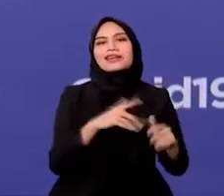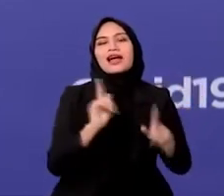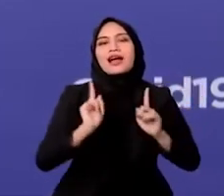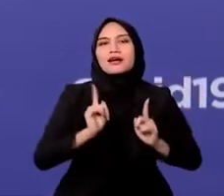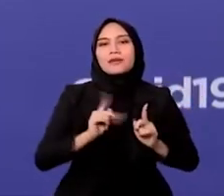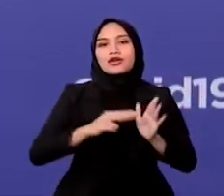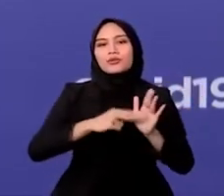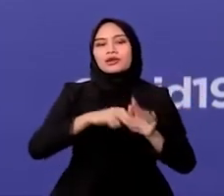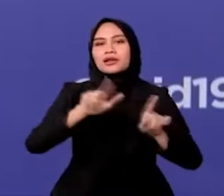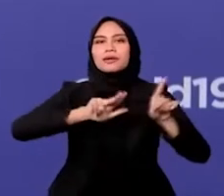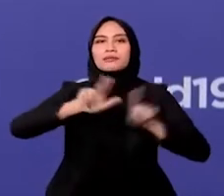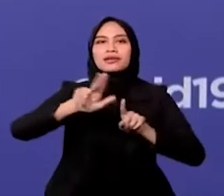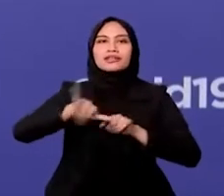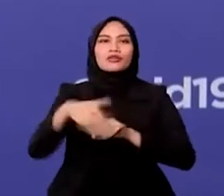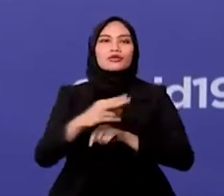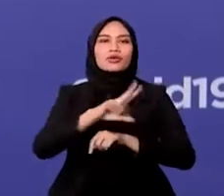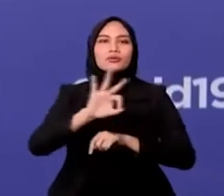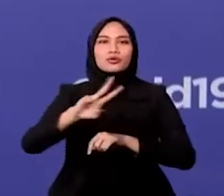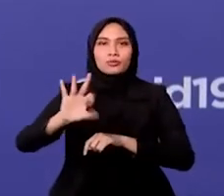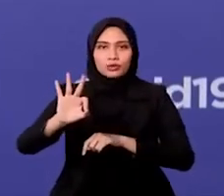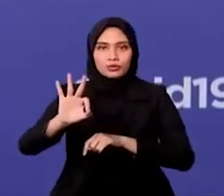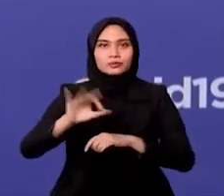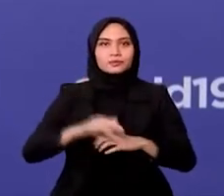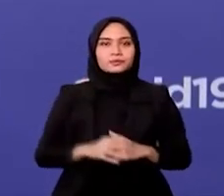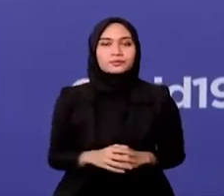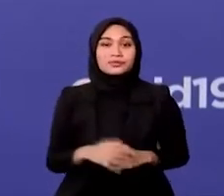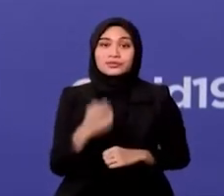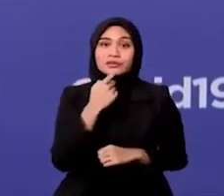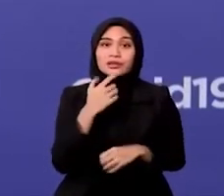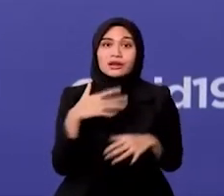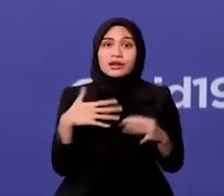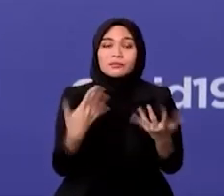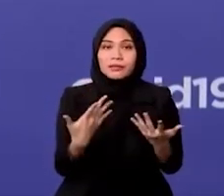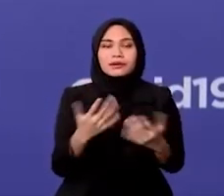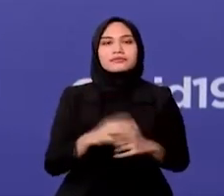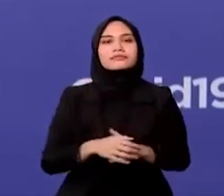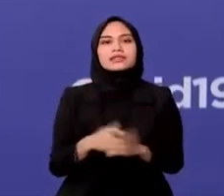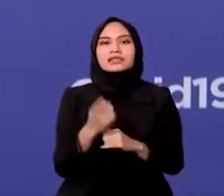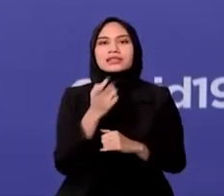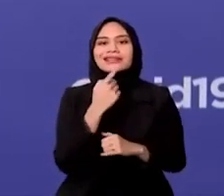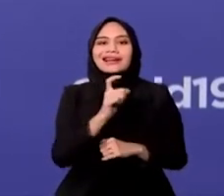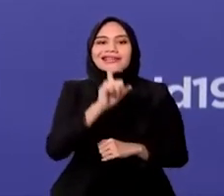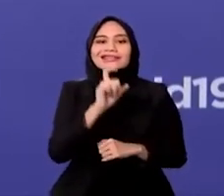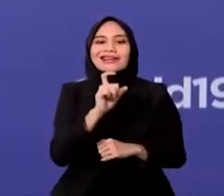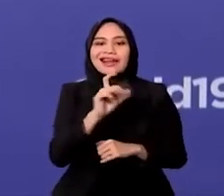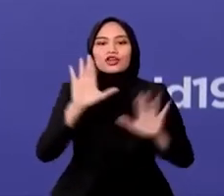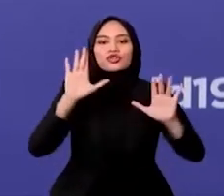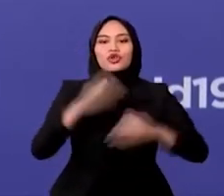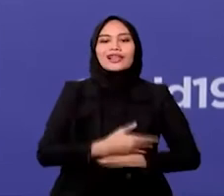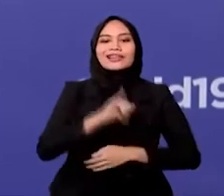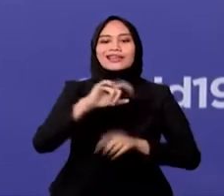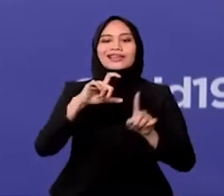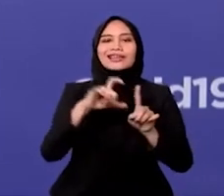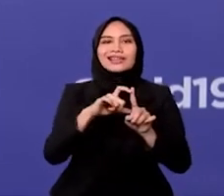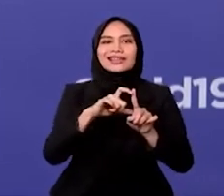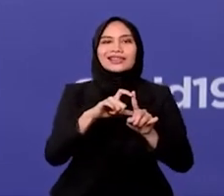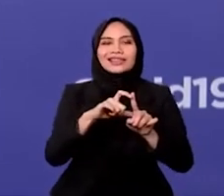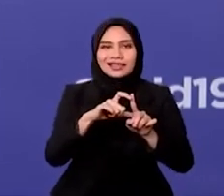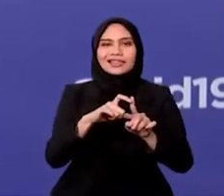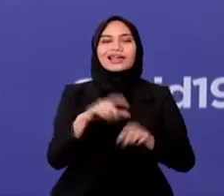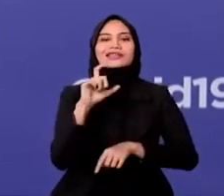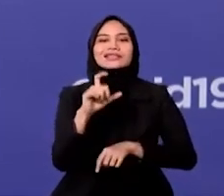nomor 18 tahun 2020 tentang penyelenggaraan shalat Idul Adha dan penyembelihan